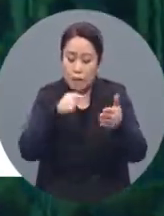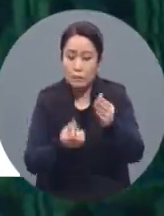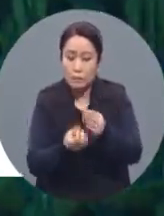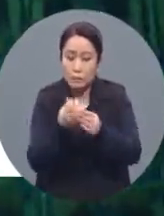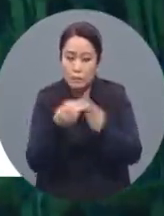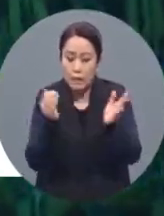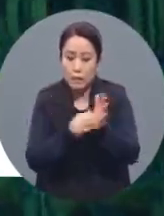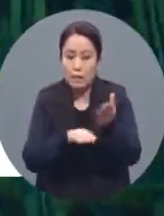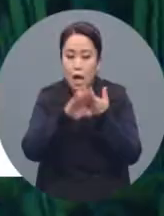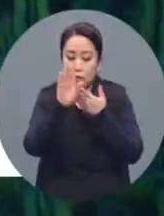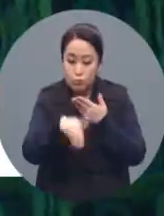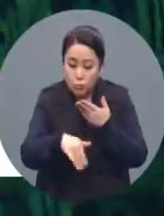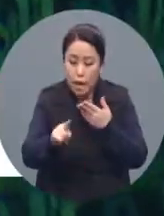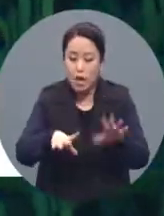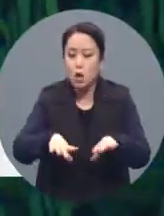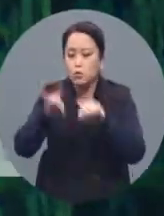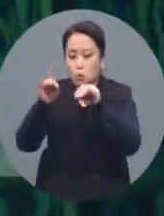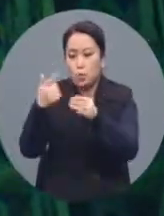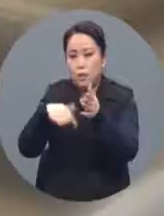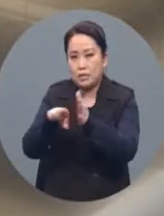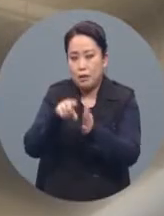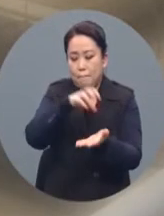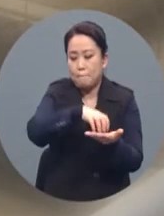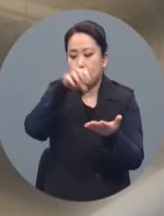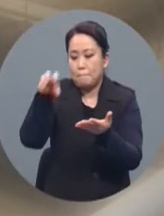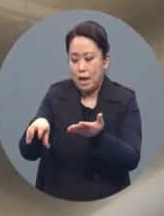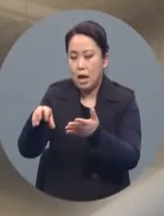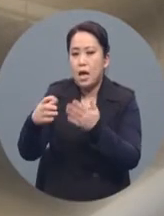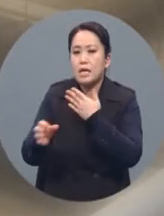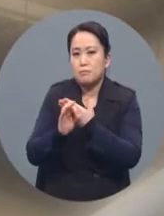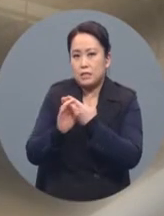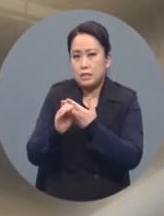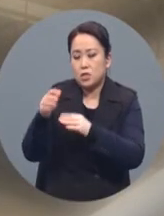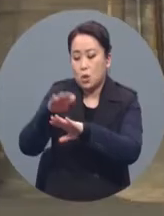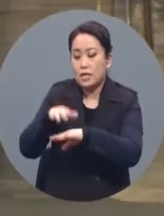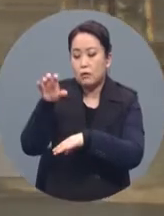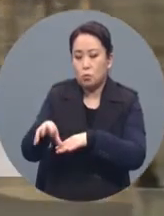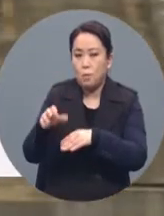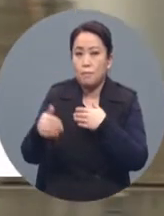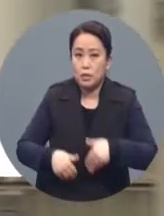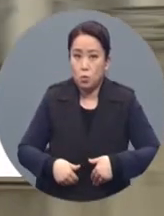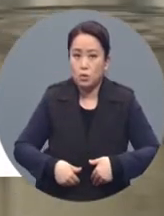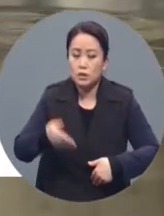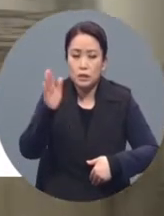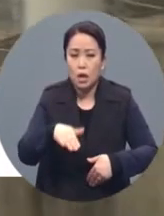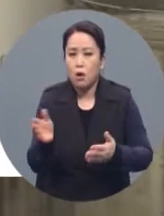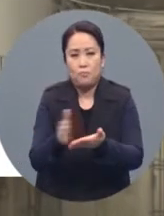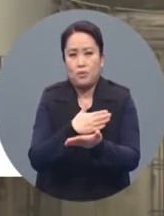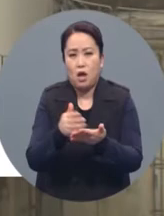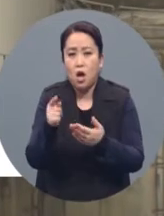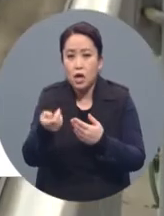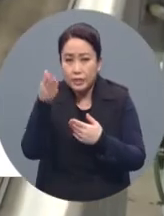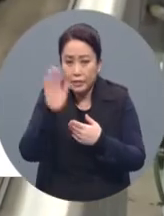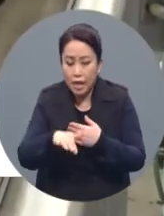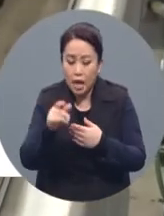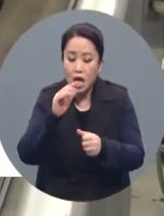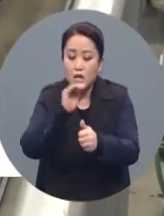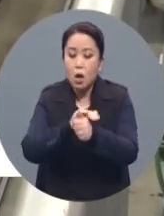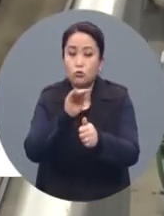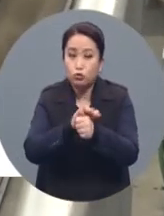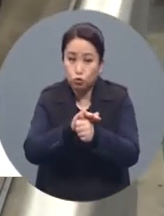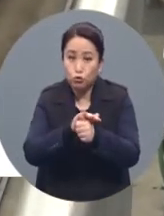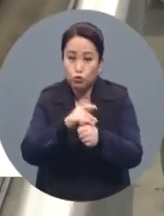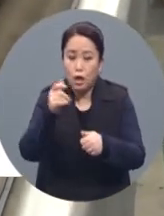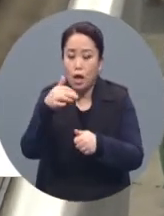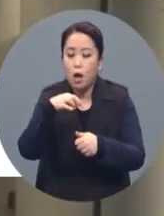없어 계속 수조에 방치돼 있습니다 국내에선 경주 월성원전 에 고준위 핵폐기물을 보관하는 임시 저장 시설이